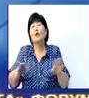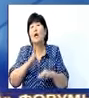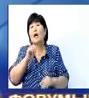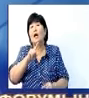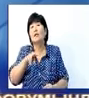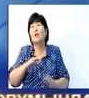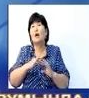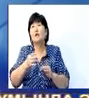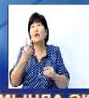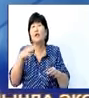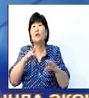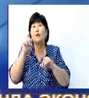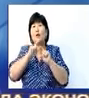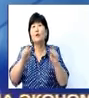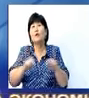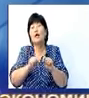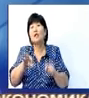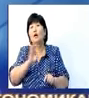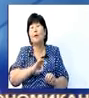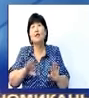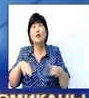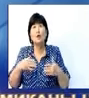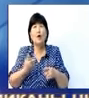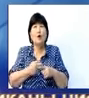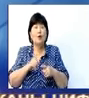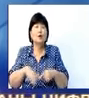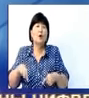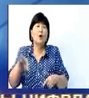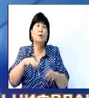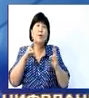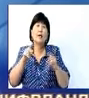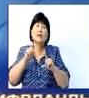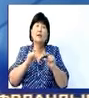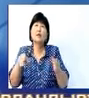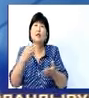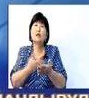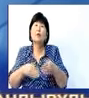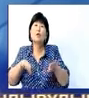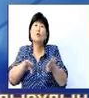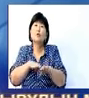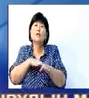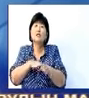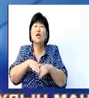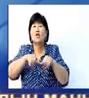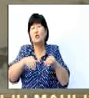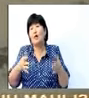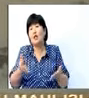Қазалы ауданында да екі бірде білім ошағы ашылып, пайдалануға берілді. Осылайша облыста апатты мектеп мәселесі түбегейлі шешімін тауып